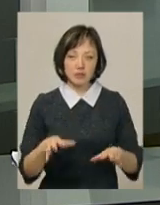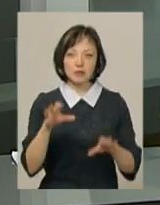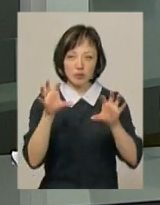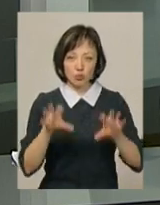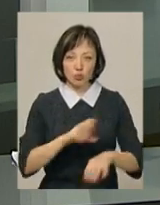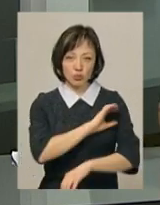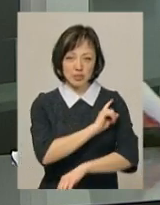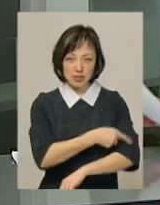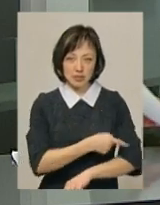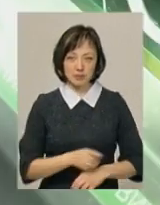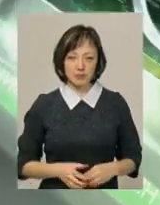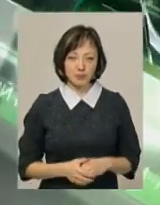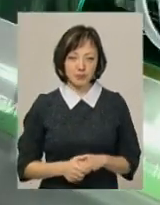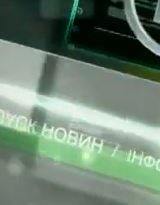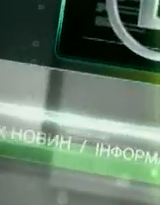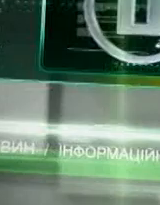сили.